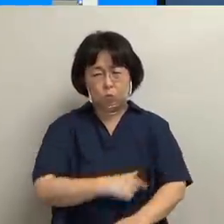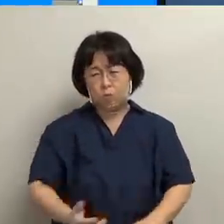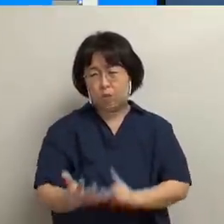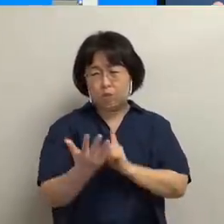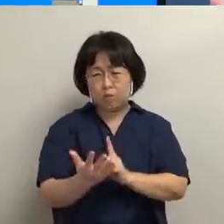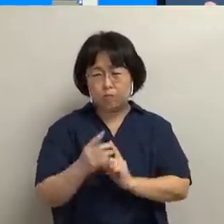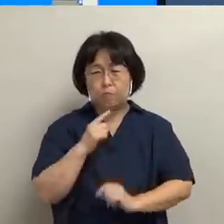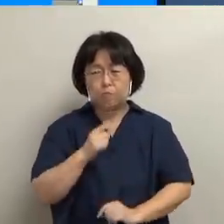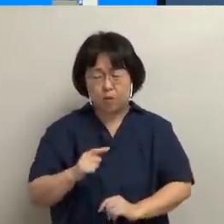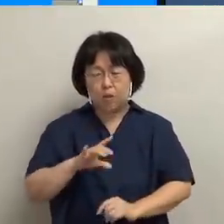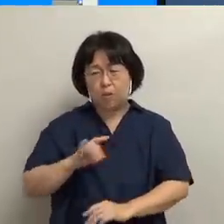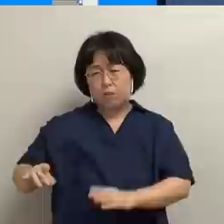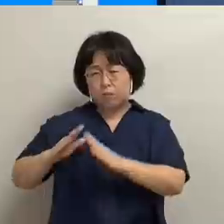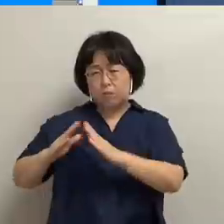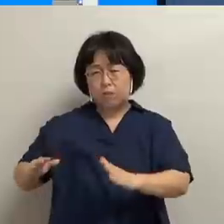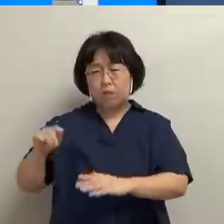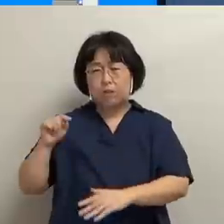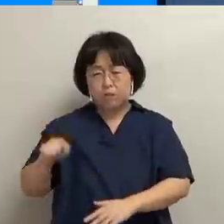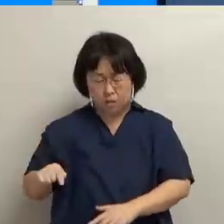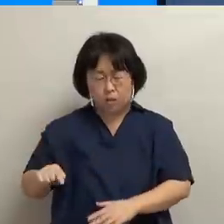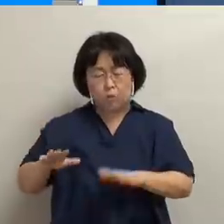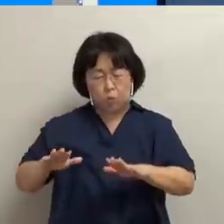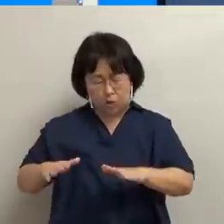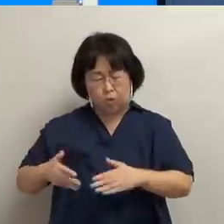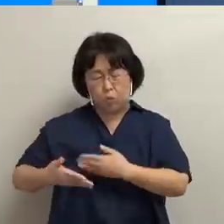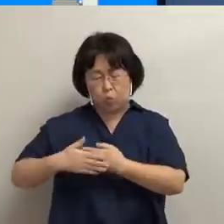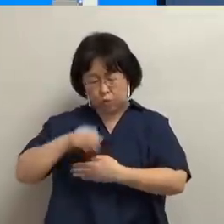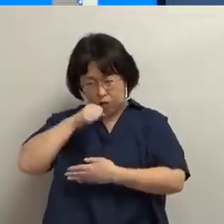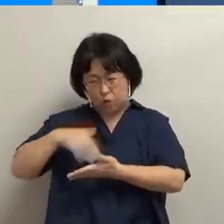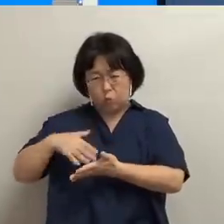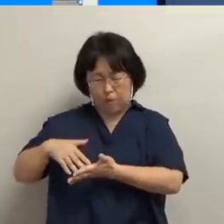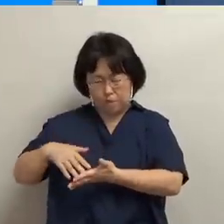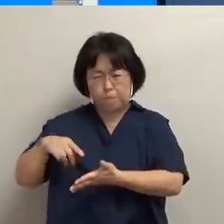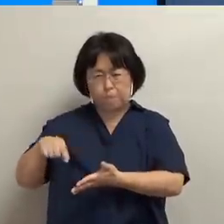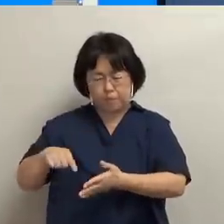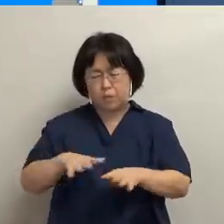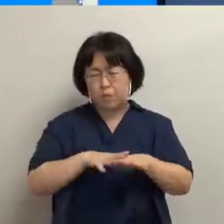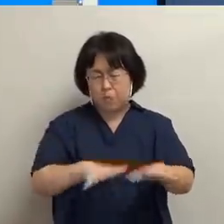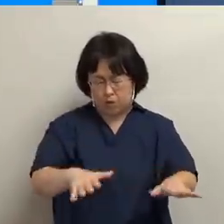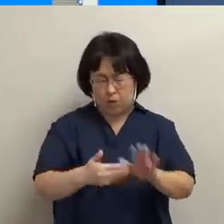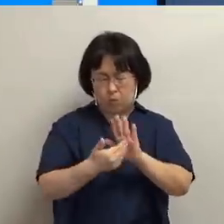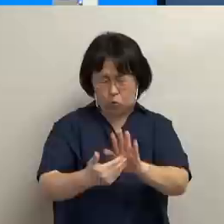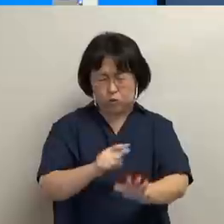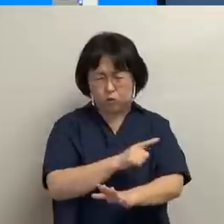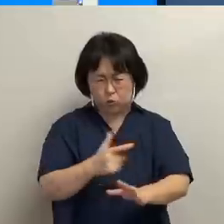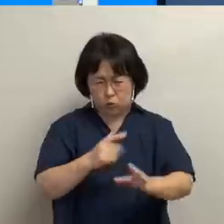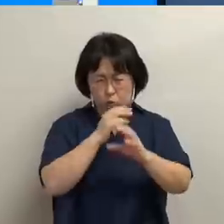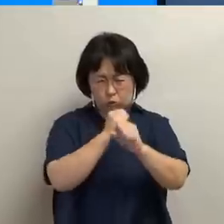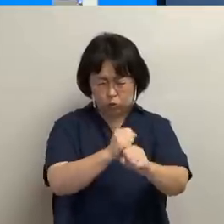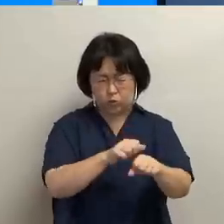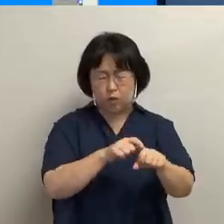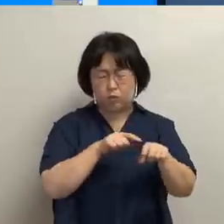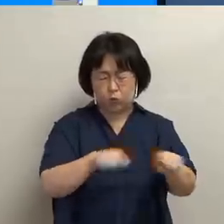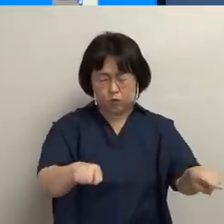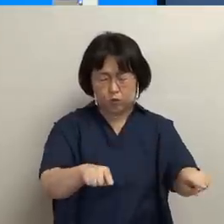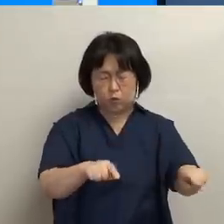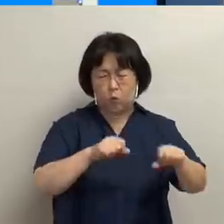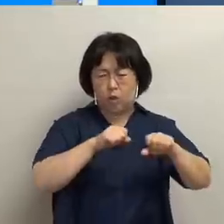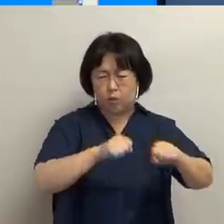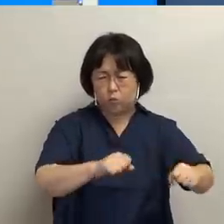ね議会の方で今回の補正予算特に前もう始祖鳥の実施するために必要な